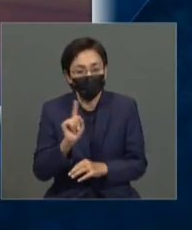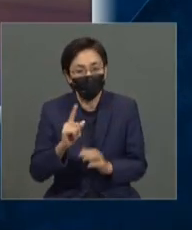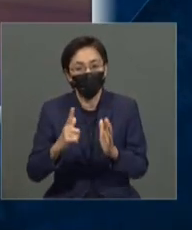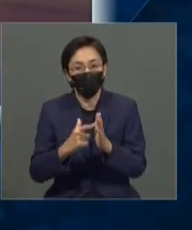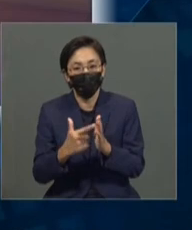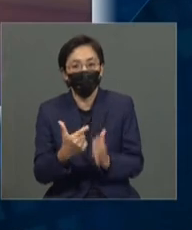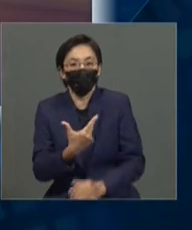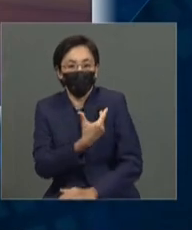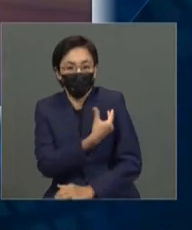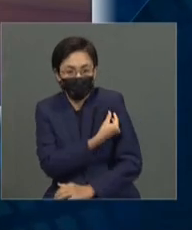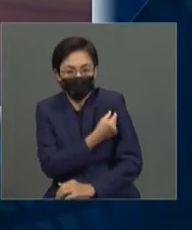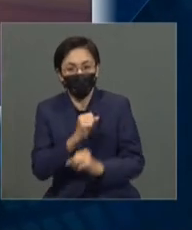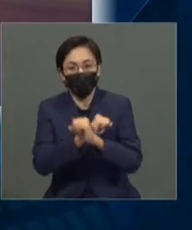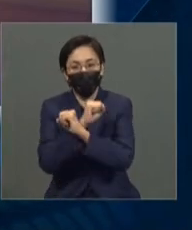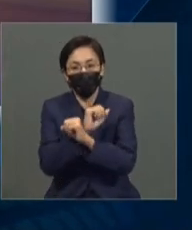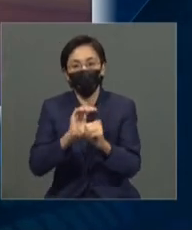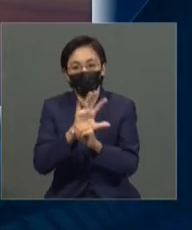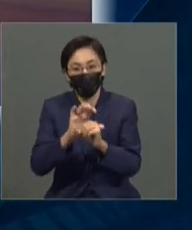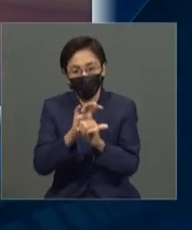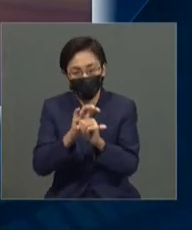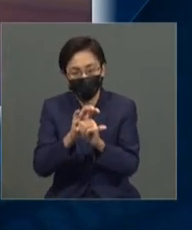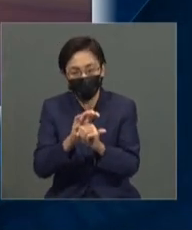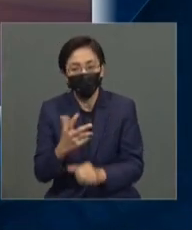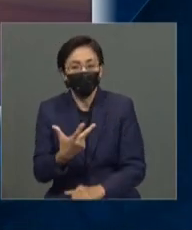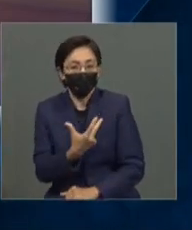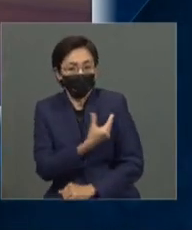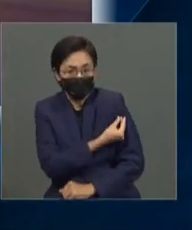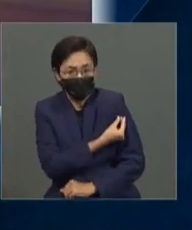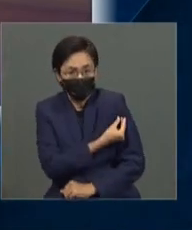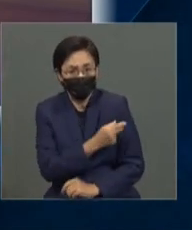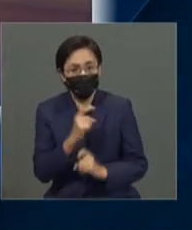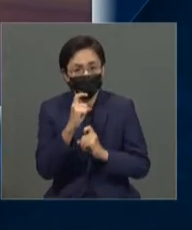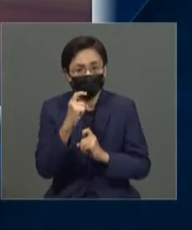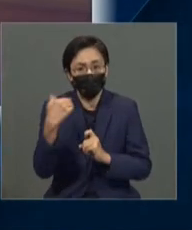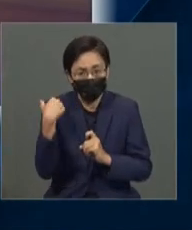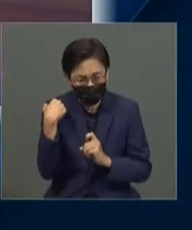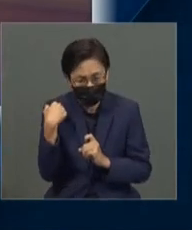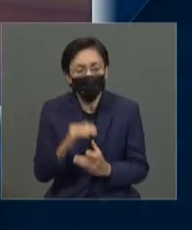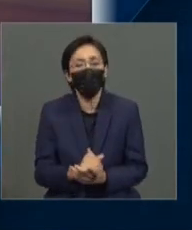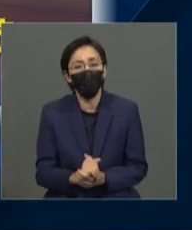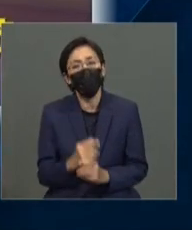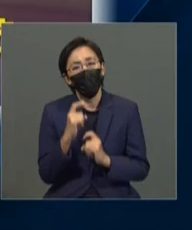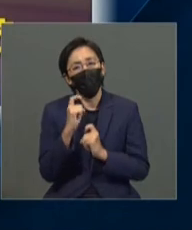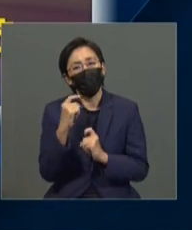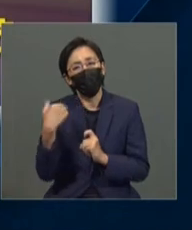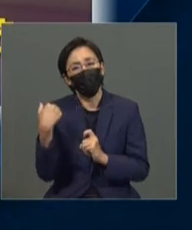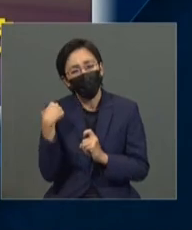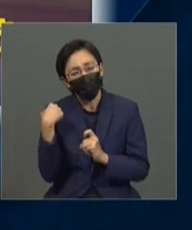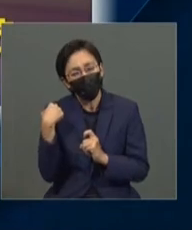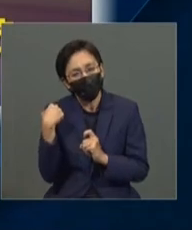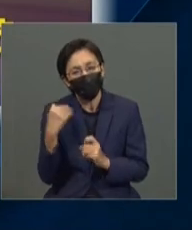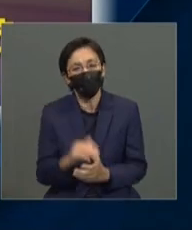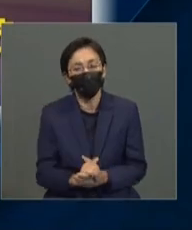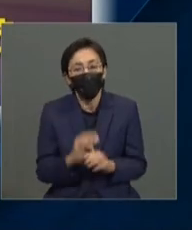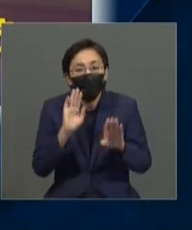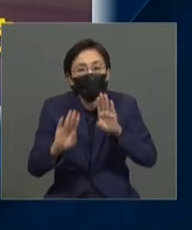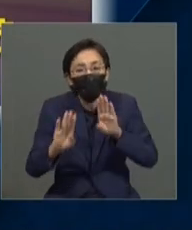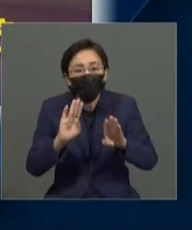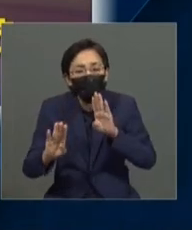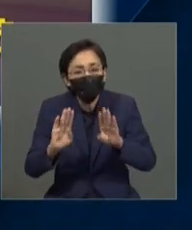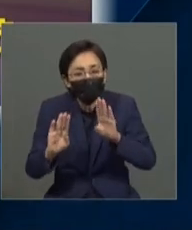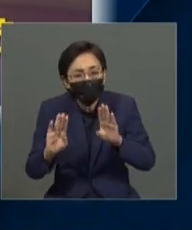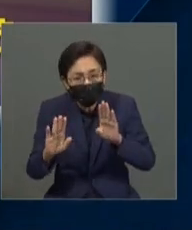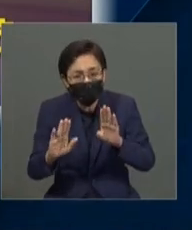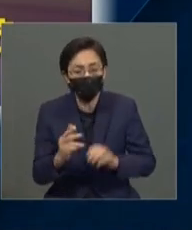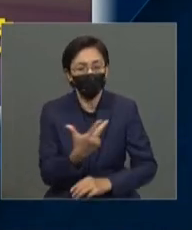คซีนการฉีดวัคซีนถามว่ามีความเสี่ยงไหมมีความเสี่ยงแต่ความเสี่ยงนี้ถ้าเปรียบเทียบกับผล